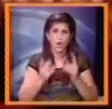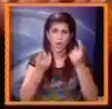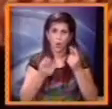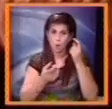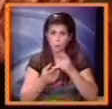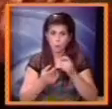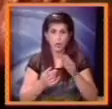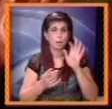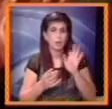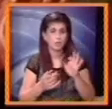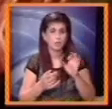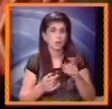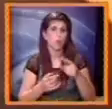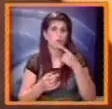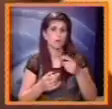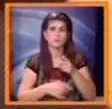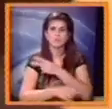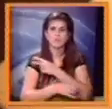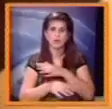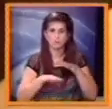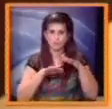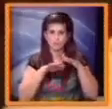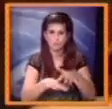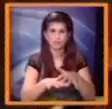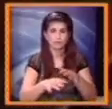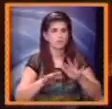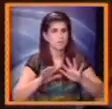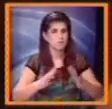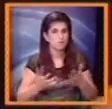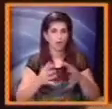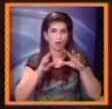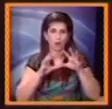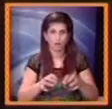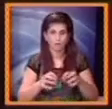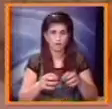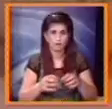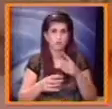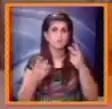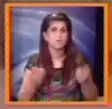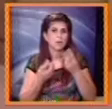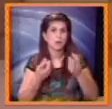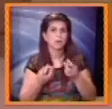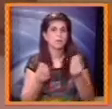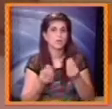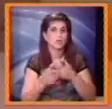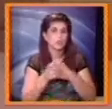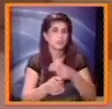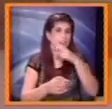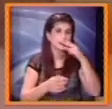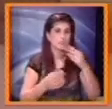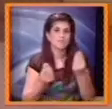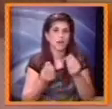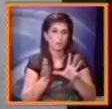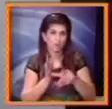בכפר הבדואי טובא זנגריה, פושטים כוחות מיוחדים של משטרת ישראל על בתי הכפר ומחפשים אמצעי לחימה, סמים ורכוש